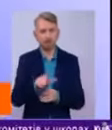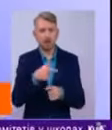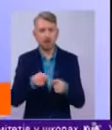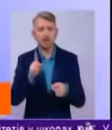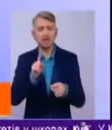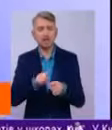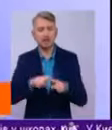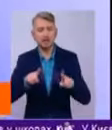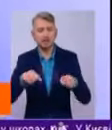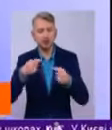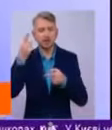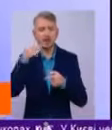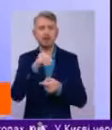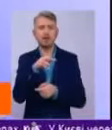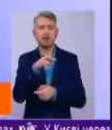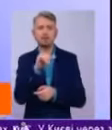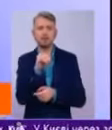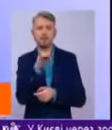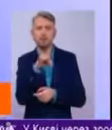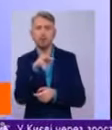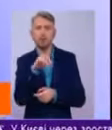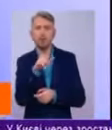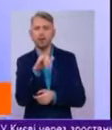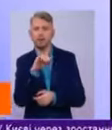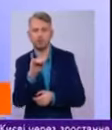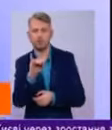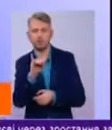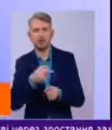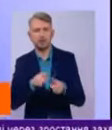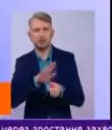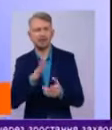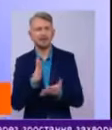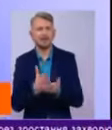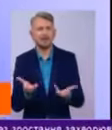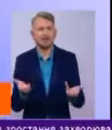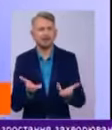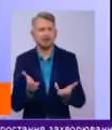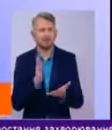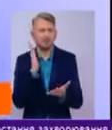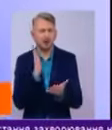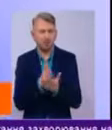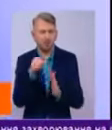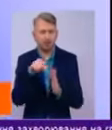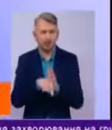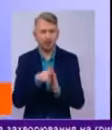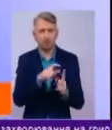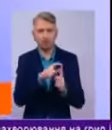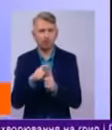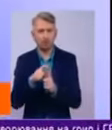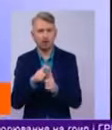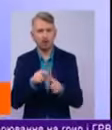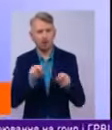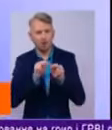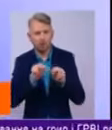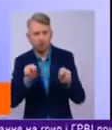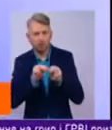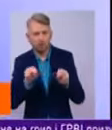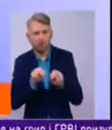створити міфологію. Це не є там якась… Ну, в прямому сенсі цього слова, освітня чи